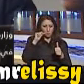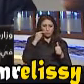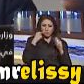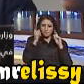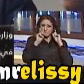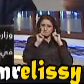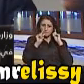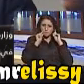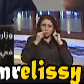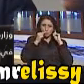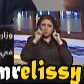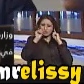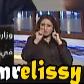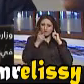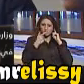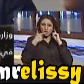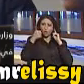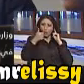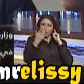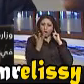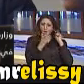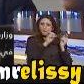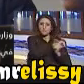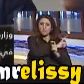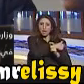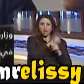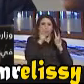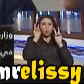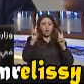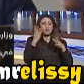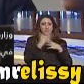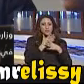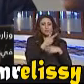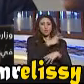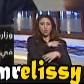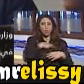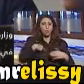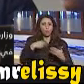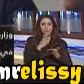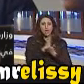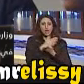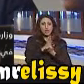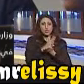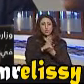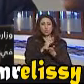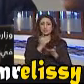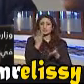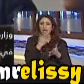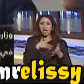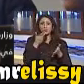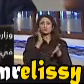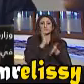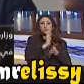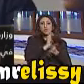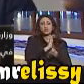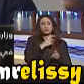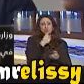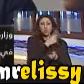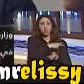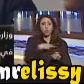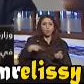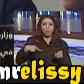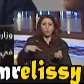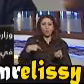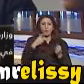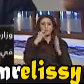الوزارة رفض اليونان لاستقبال هذه الشحنة أن الحكومة اليونانية بتحاول أن تضغط على الحكومة المصرية علشان تجبرها على